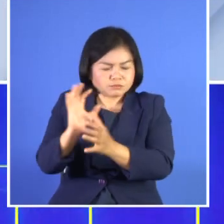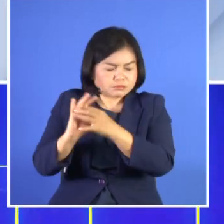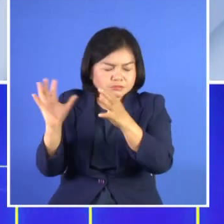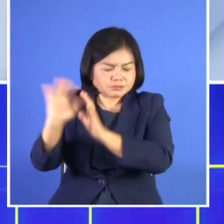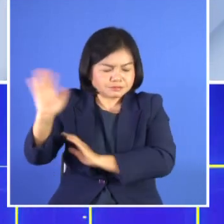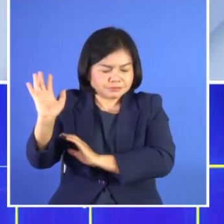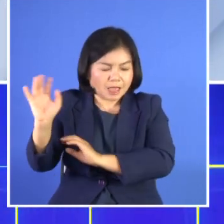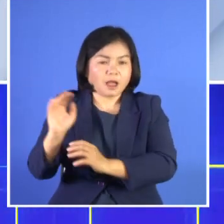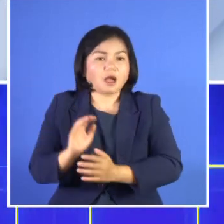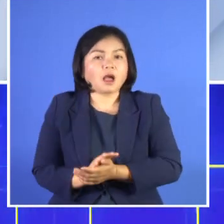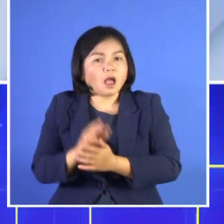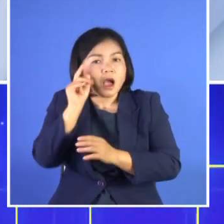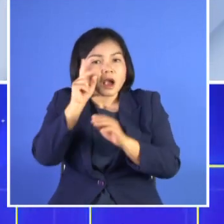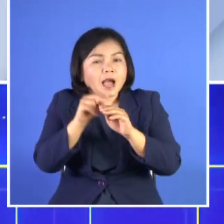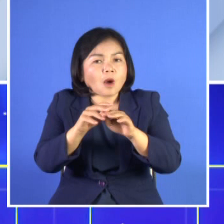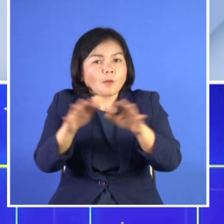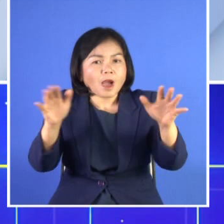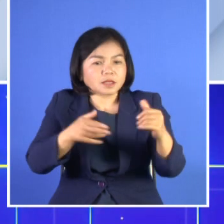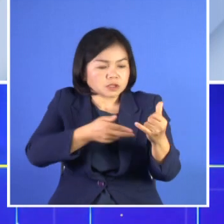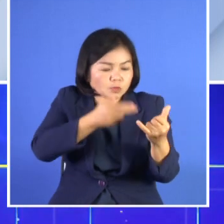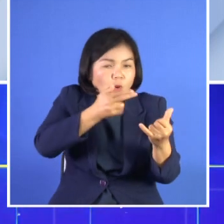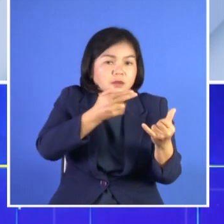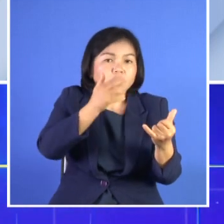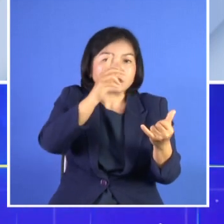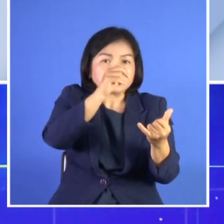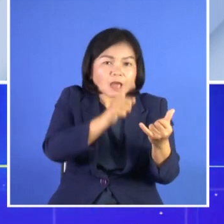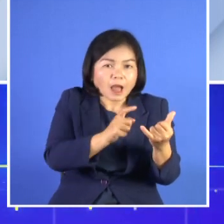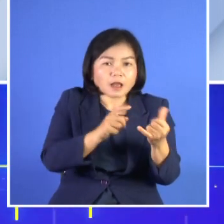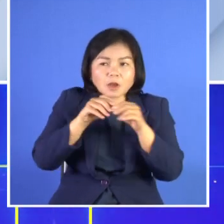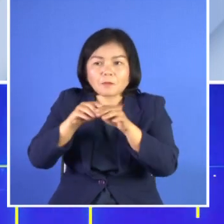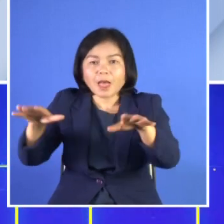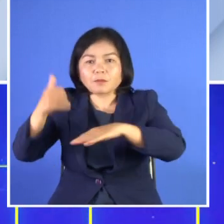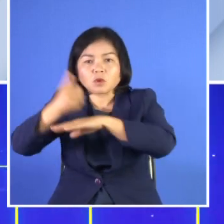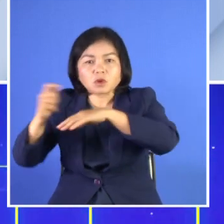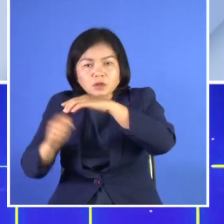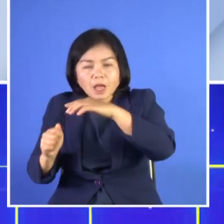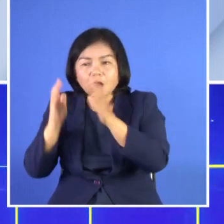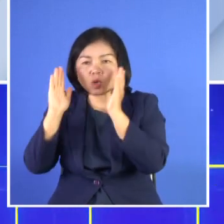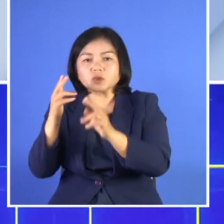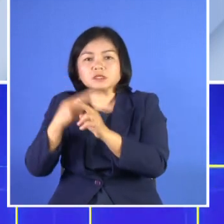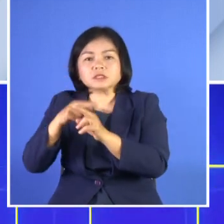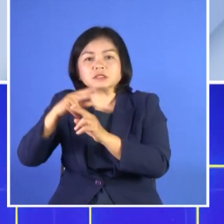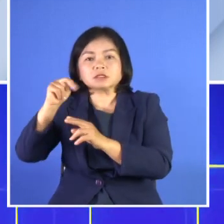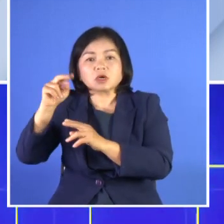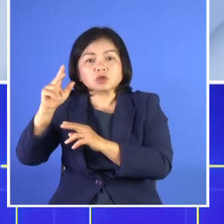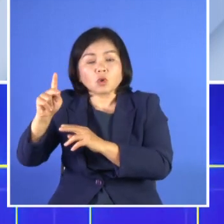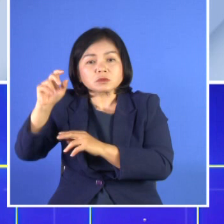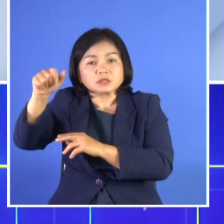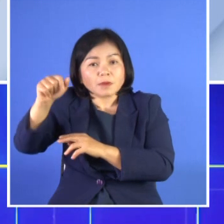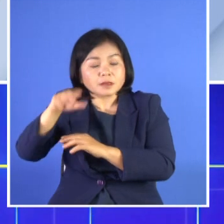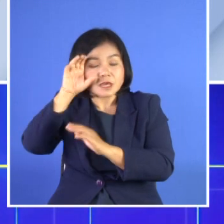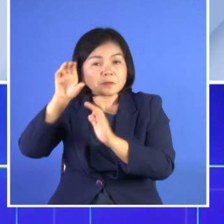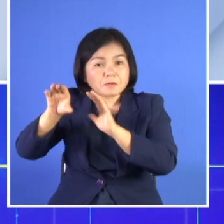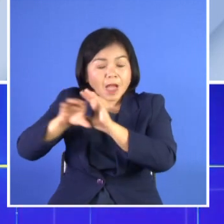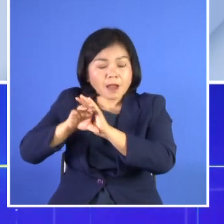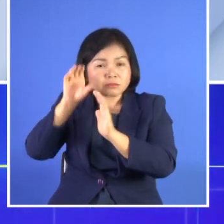นี้นี่มันสะเทือนไปถึงชื่อเสียงของกำนันด้วยนะแล้วก็คนชื่อนกด้วยนะ ใช่ใช่ใช่เมื่อวันก่อนส่งภาพไปรู้มาทันแบบรู้